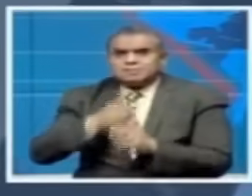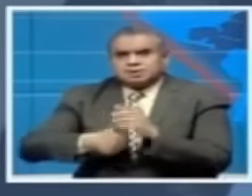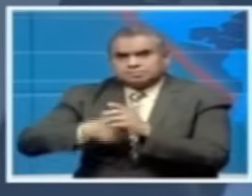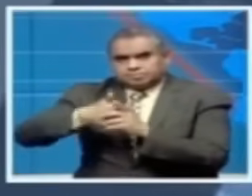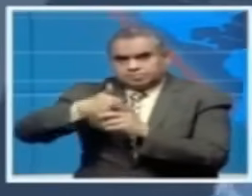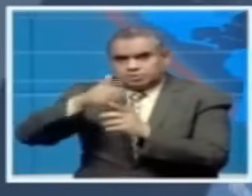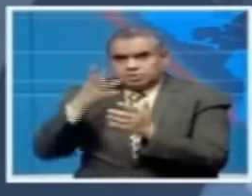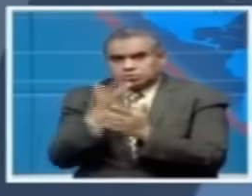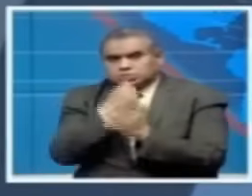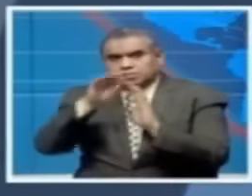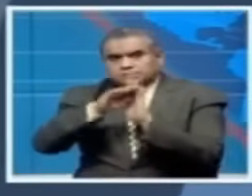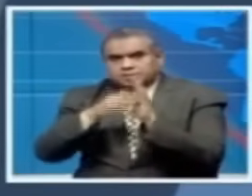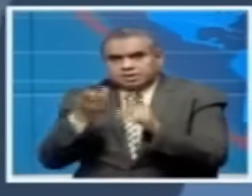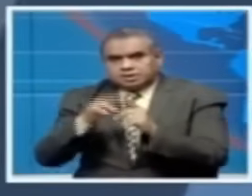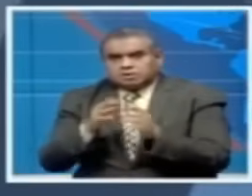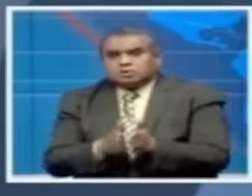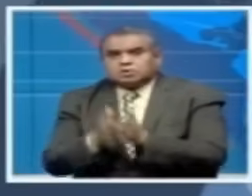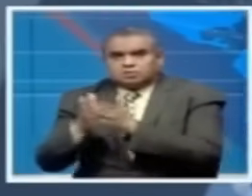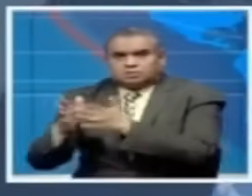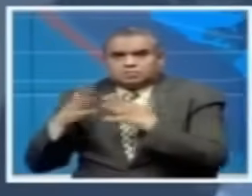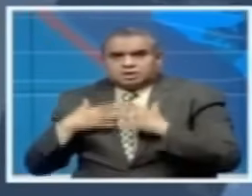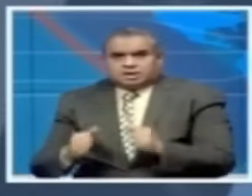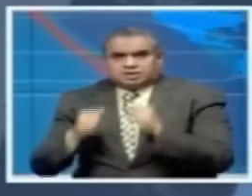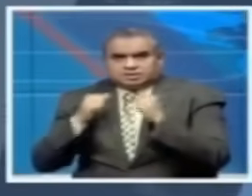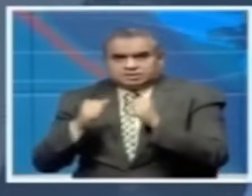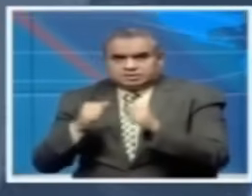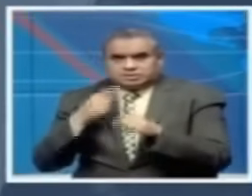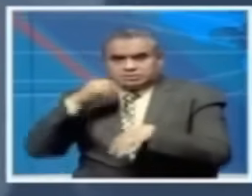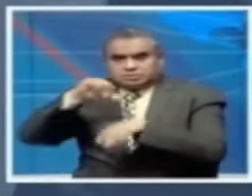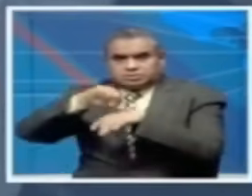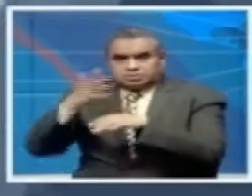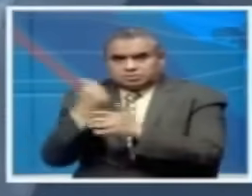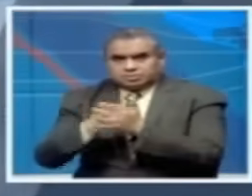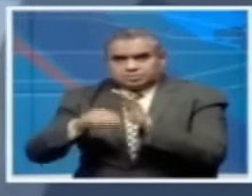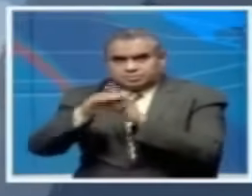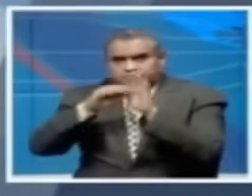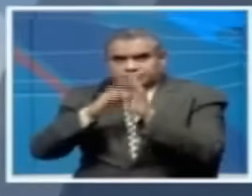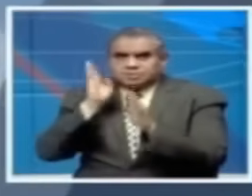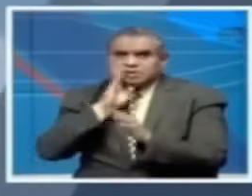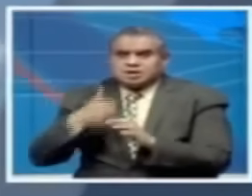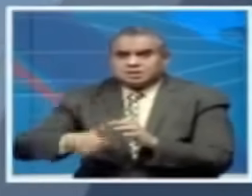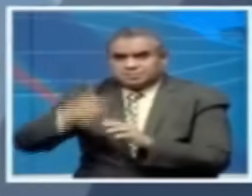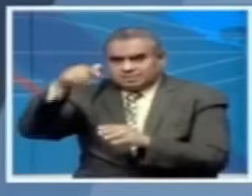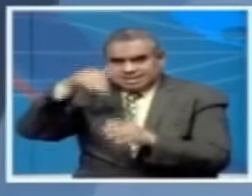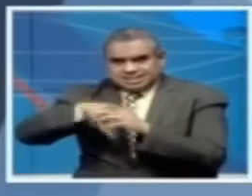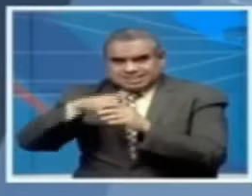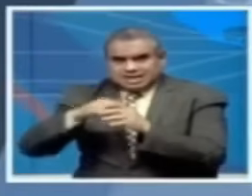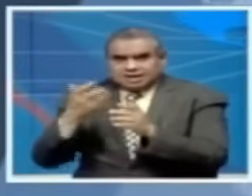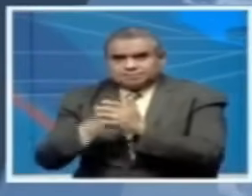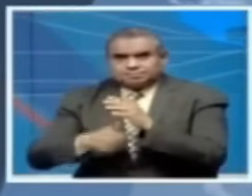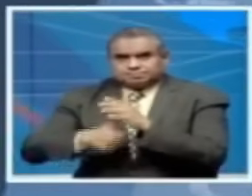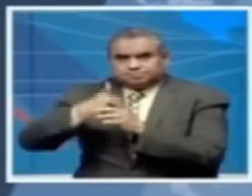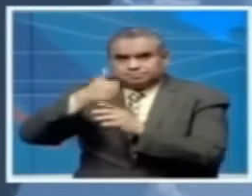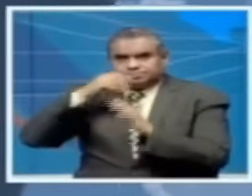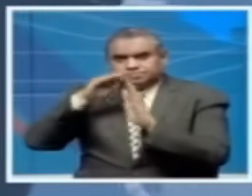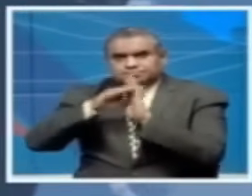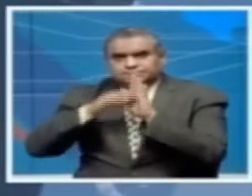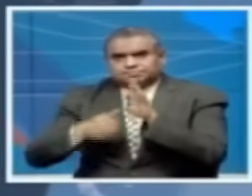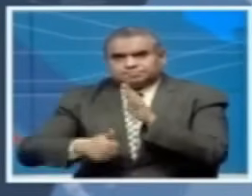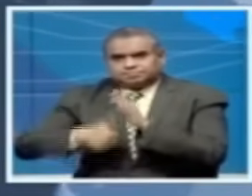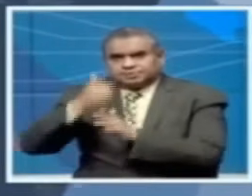التعليمية وتطوير المناهج. وفي مجال الصحة، ترتكز رؤية برنامج المرشح الرئاسي على إيجاد منظومة